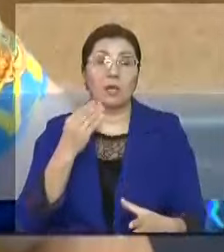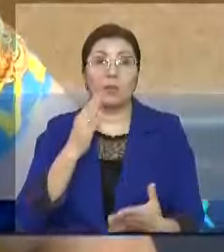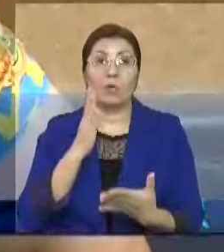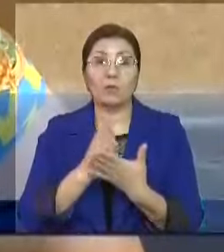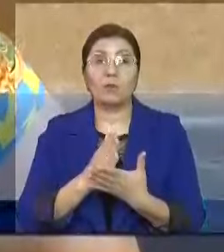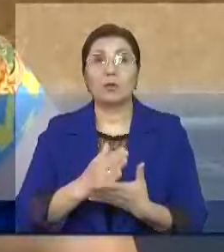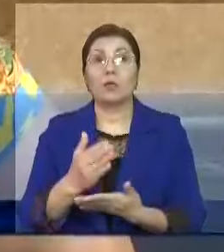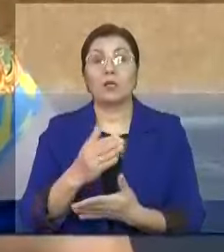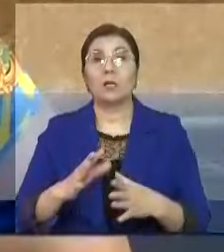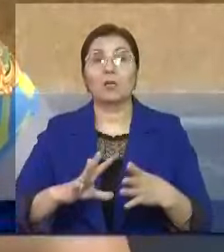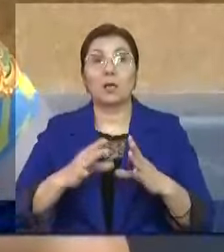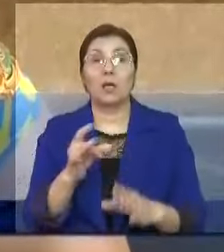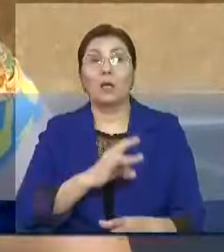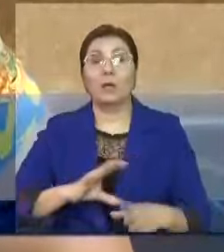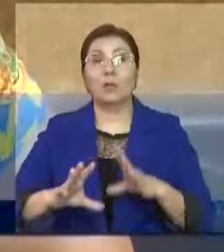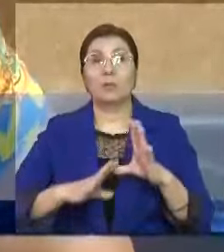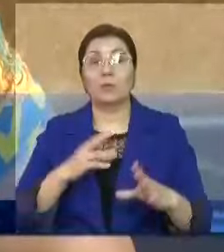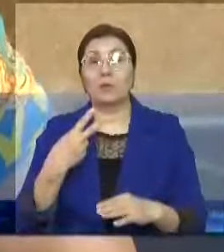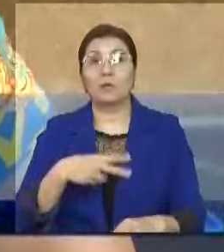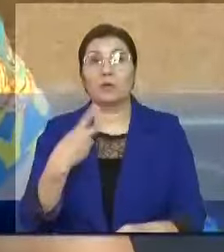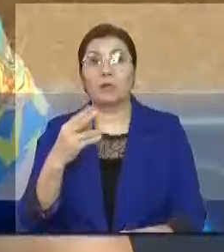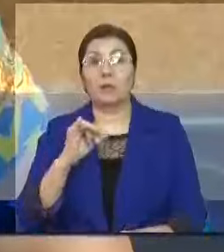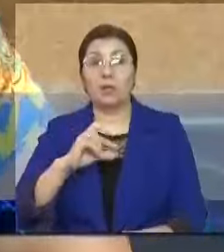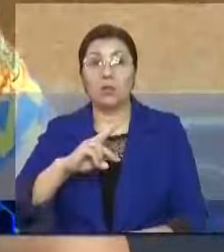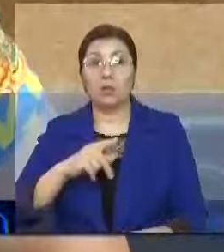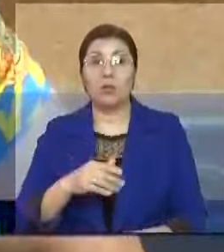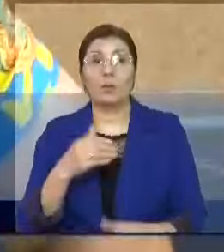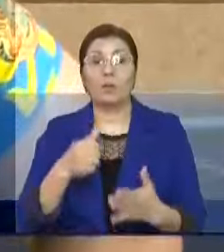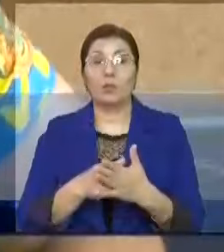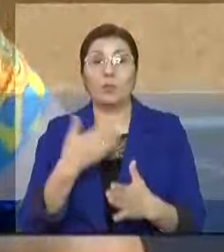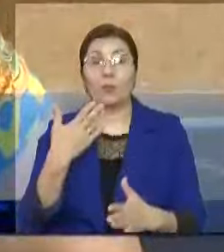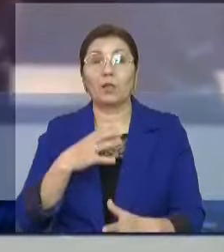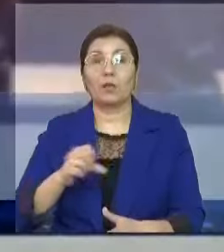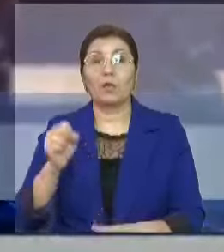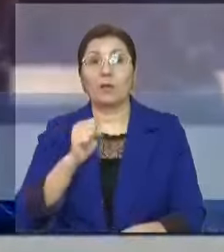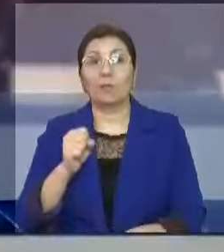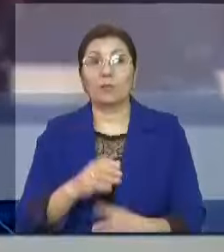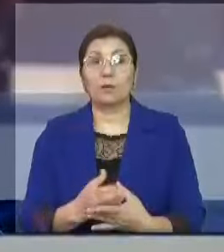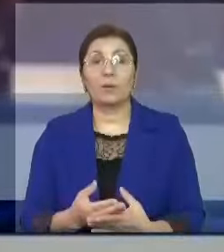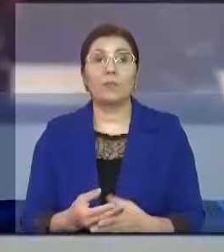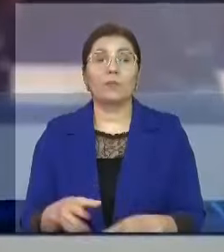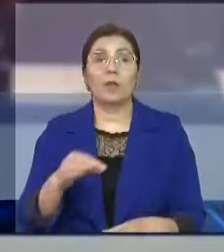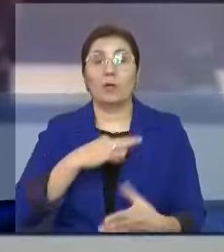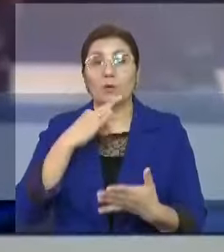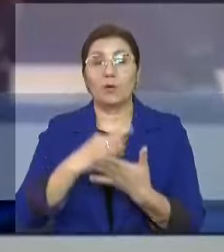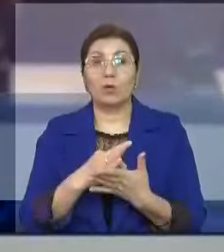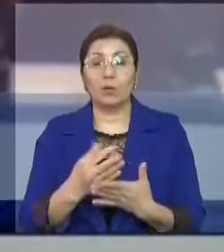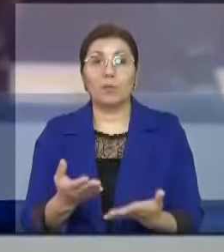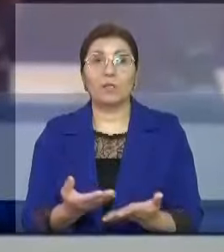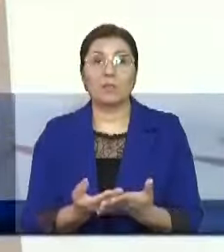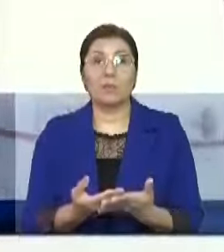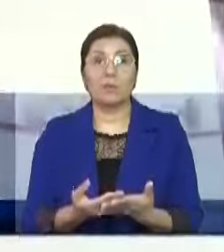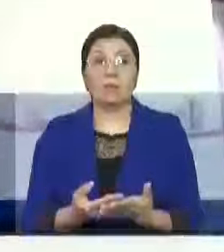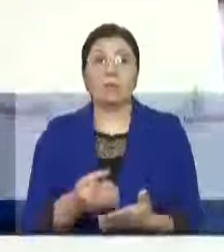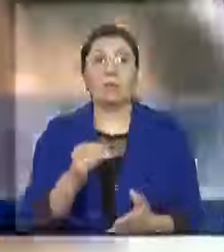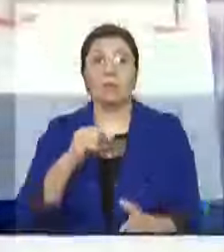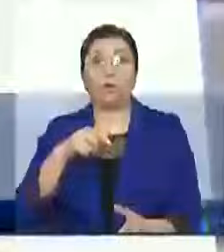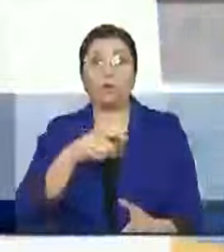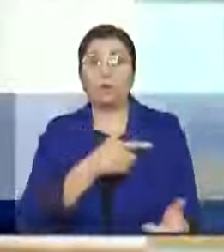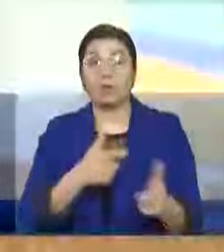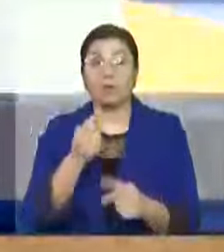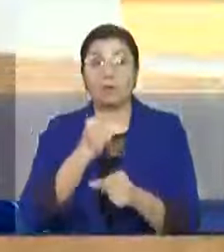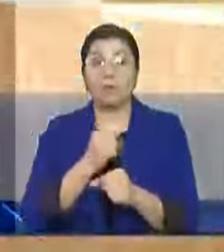подводящие сборы. Они начнутся 22 июля. И там будет до 5 августа. Понимая всю ответственность, возложенную на него, Юсуп готов